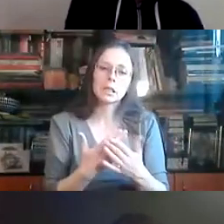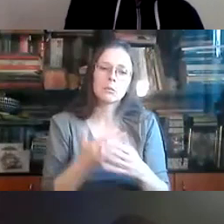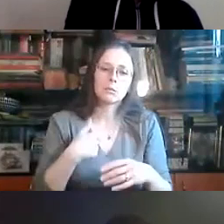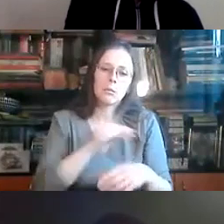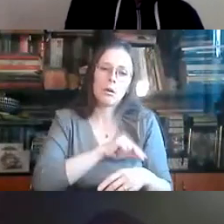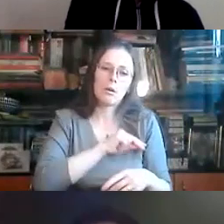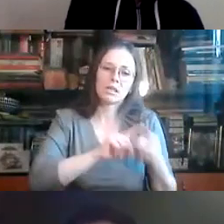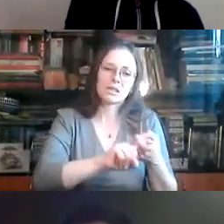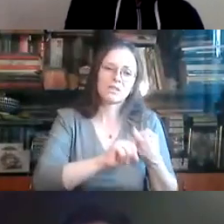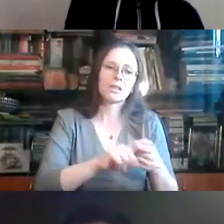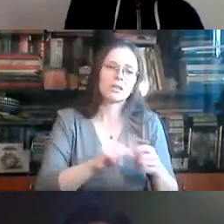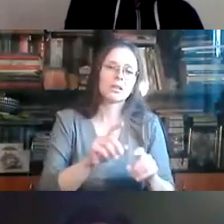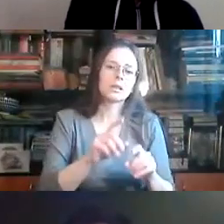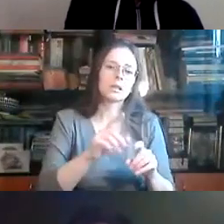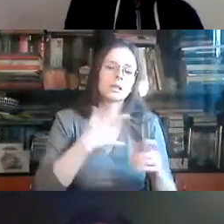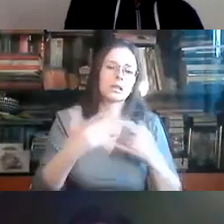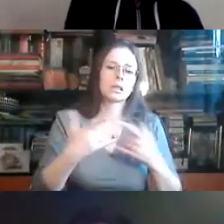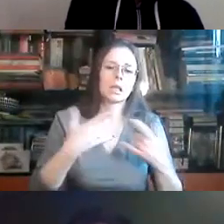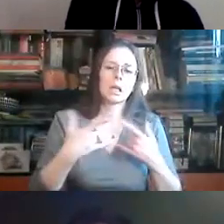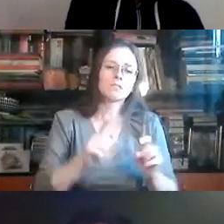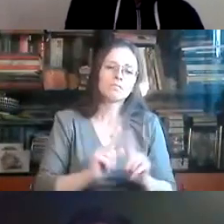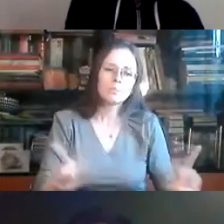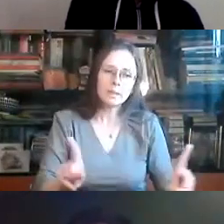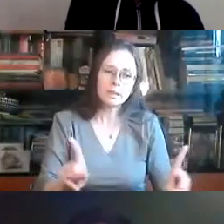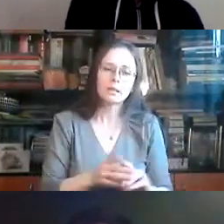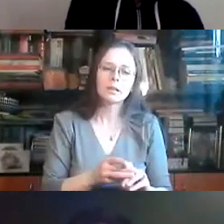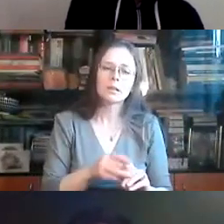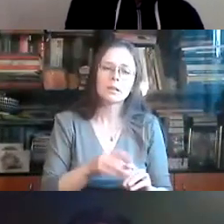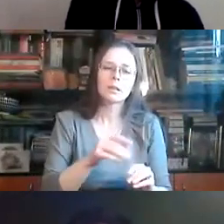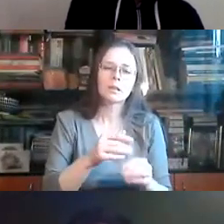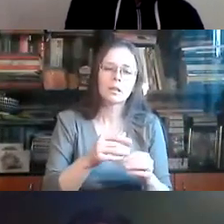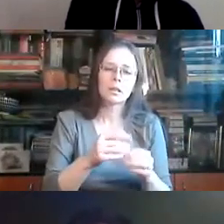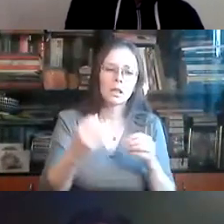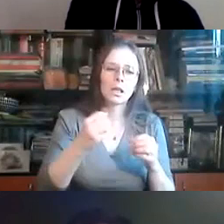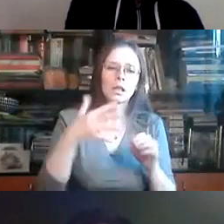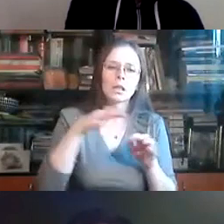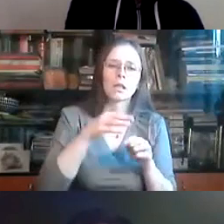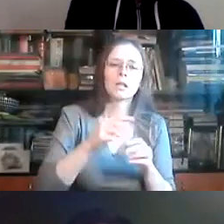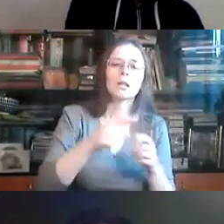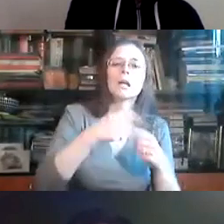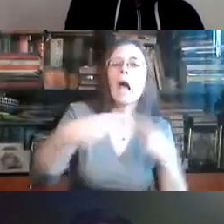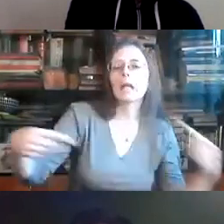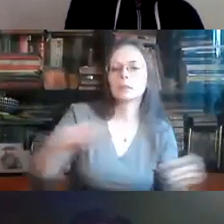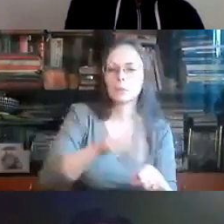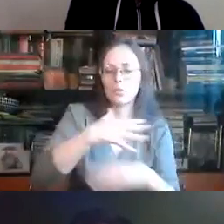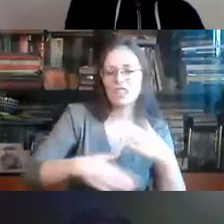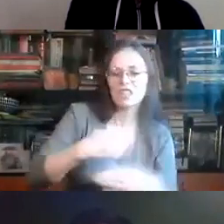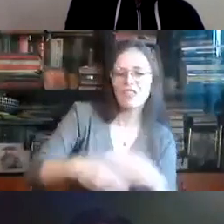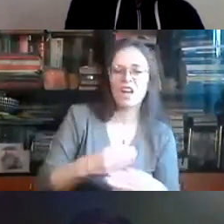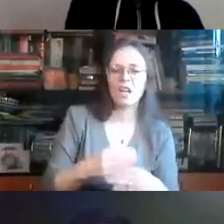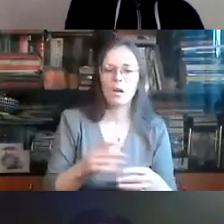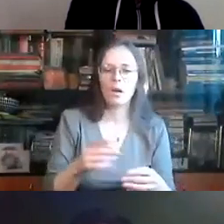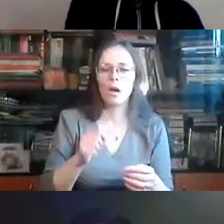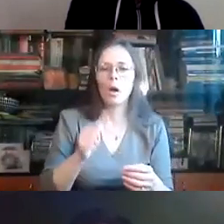inclusion, который, да, я думаю, что возникнут некие технологии, люди, которые в силу своих